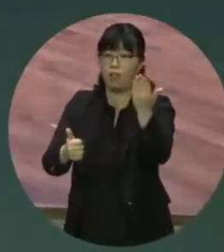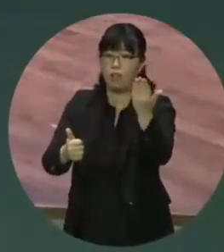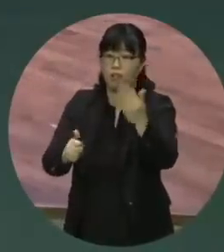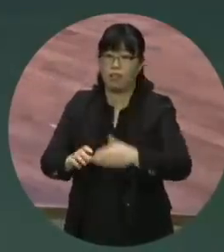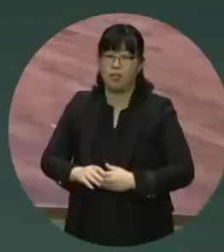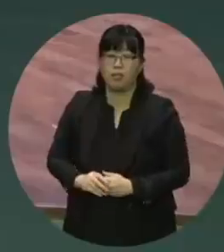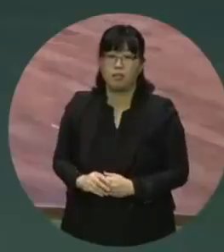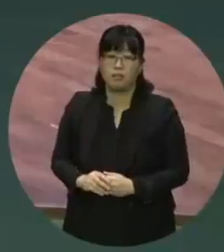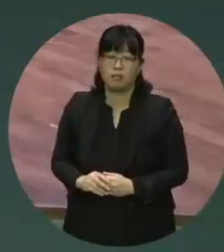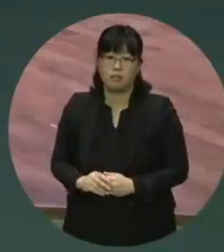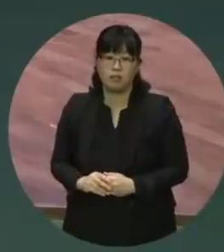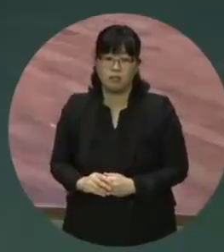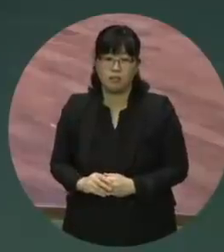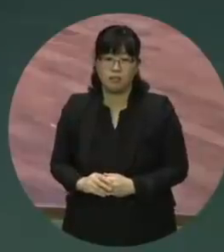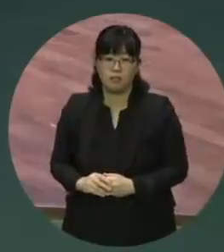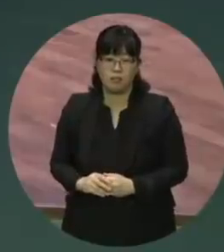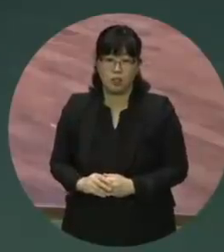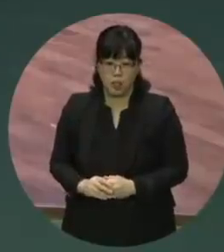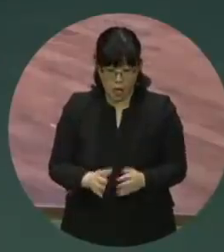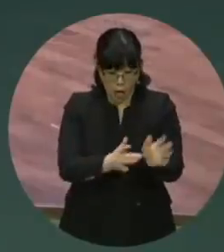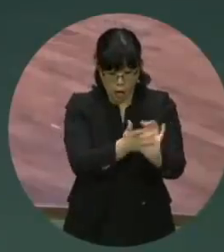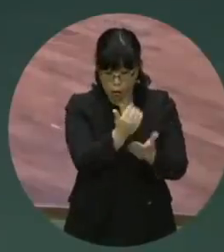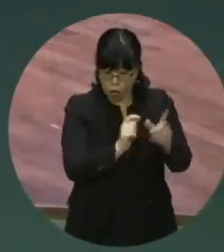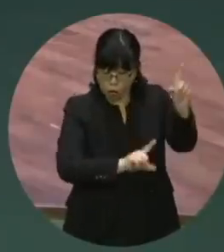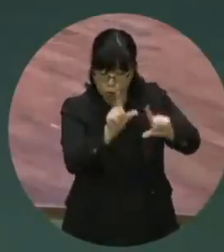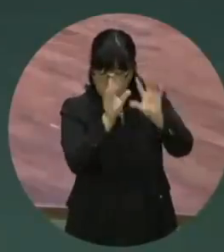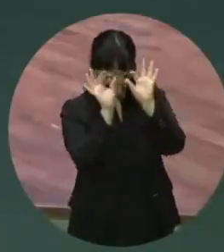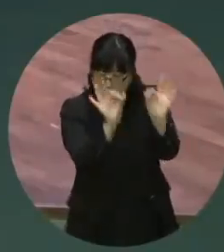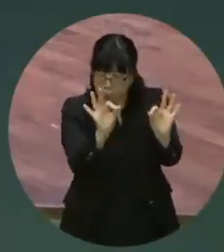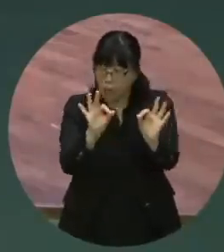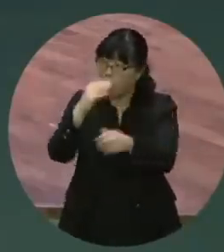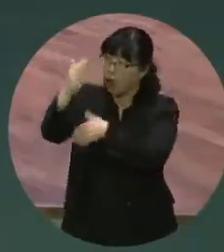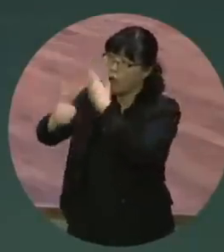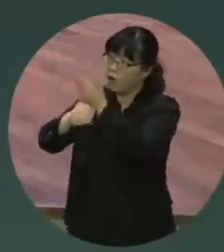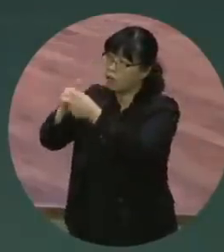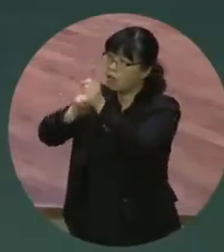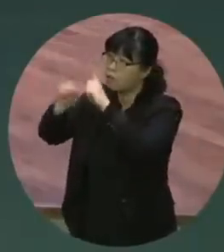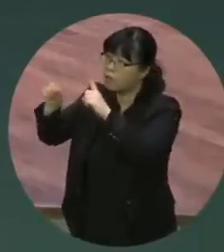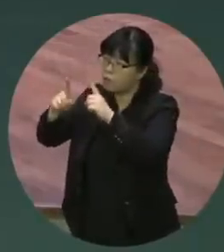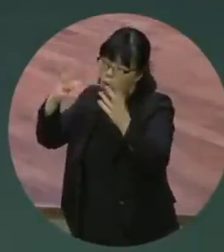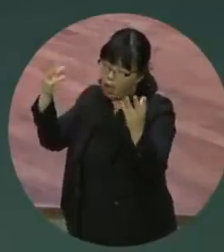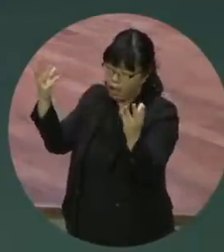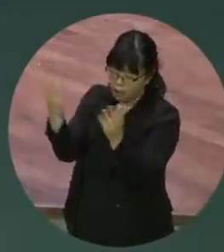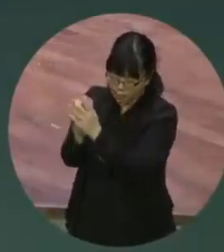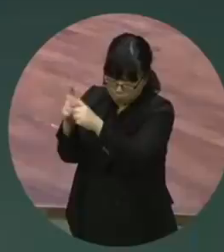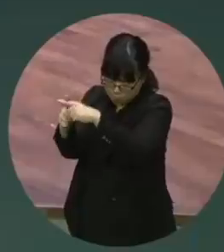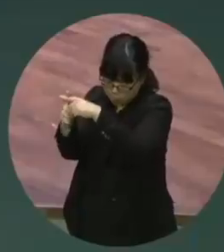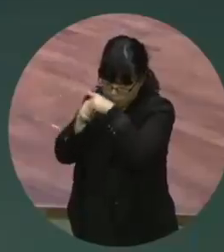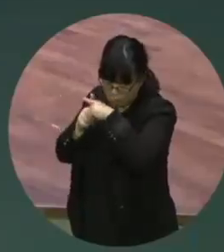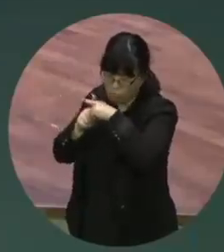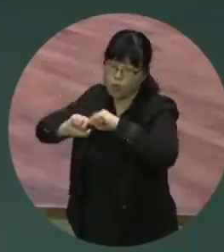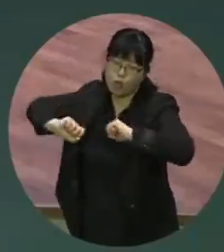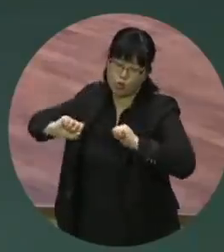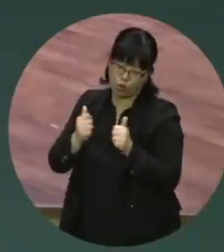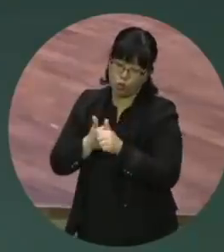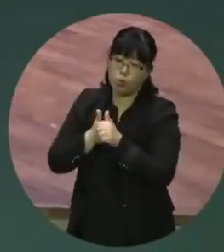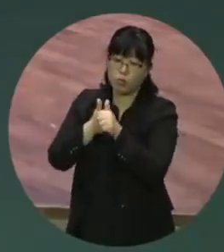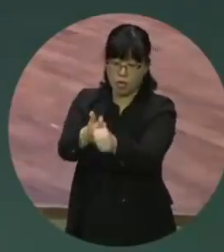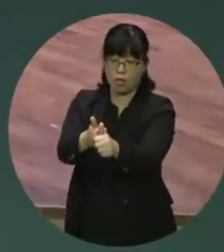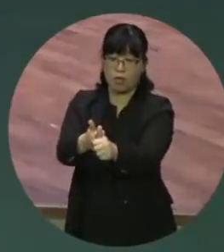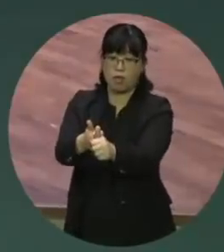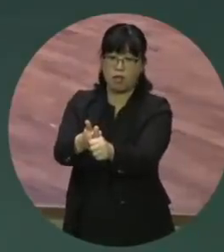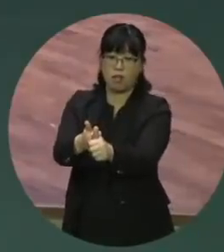예수님께서 하나님의 말씀에 절대 순종했다, 했다는 것을 보여주고, 어떻게 절대 순종할 수 있느냐? 이것은요,